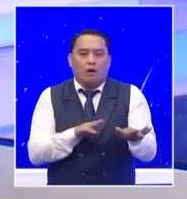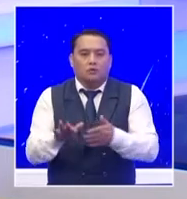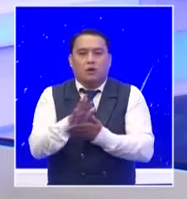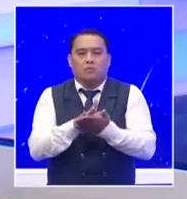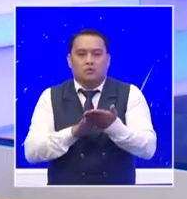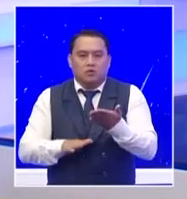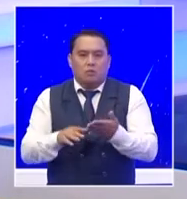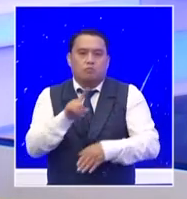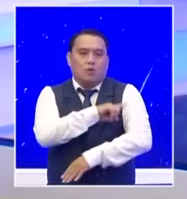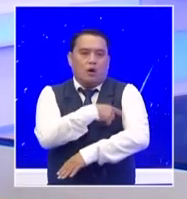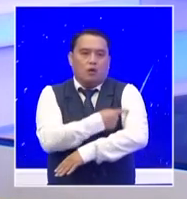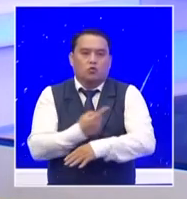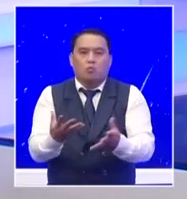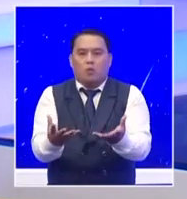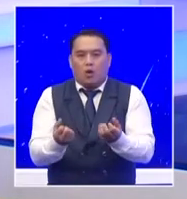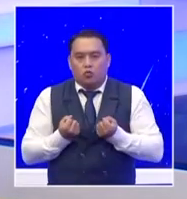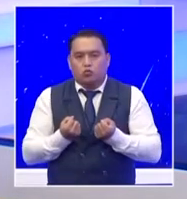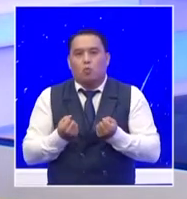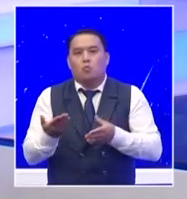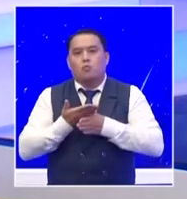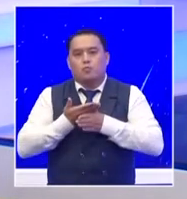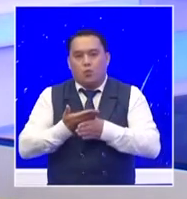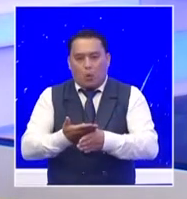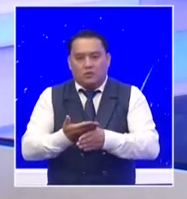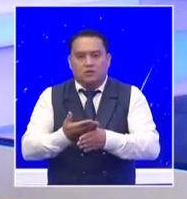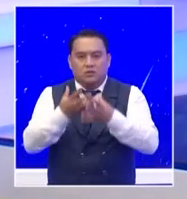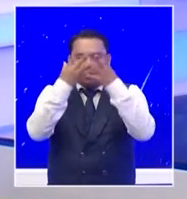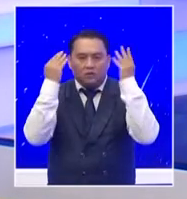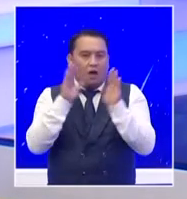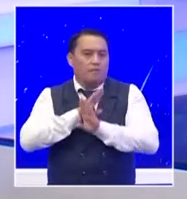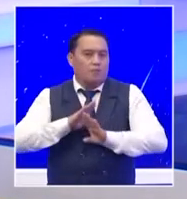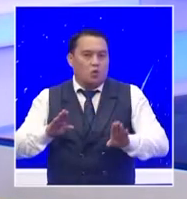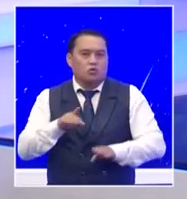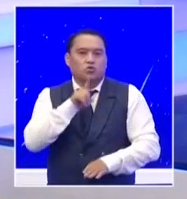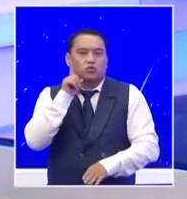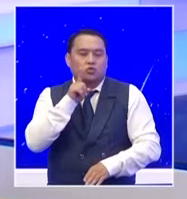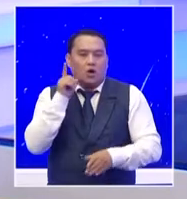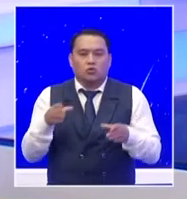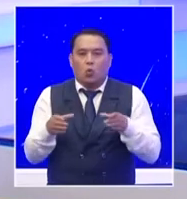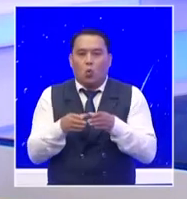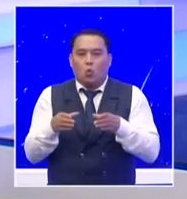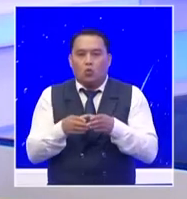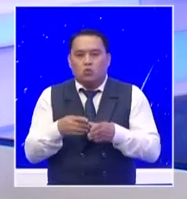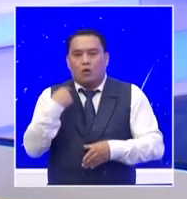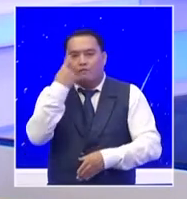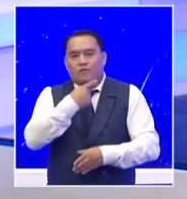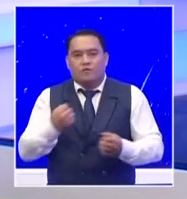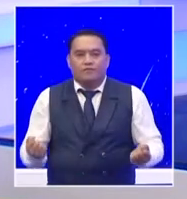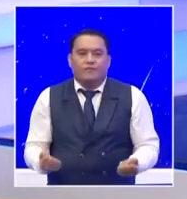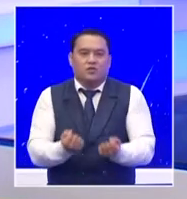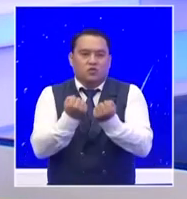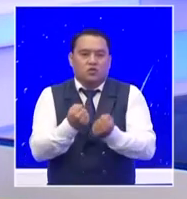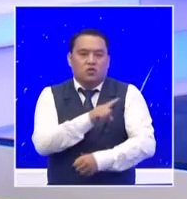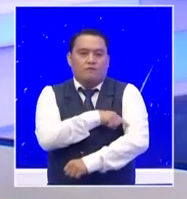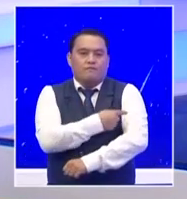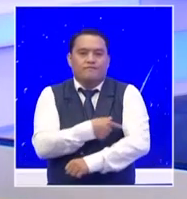рамках которых больницы получили поддержку на безвозмездной основе. Не забывают представители ЖАС ОТАН и о физическом и моральном здоровье врачей.